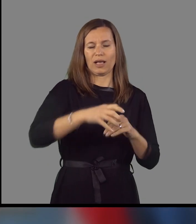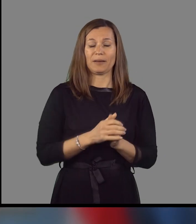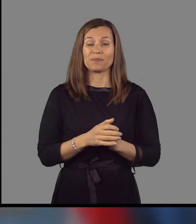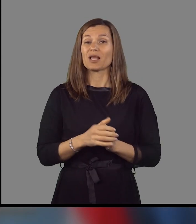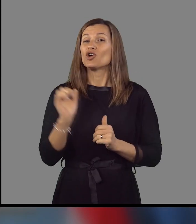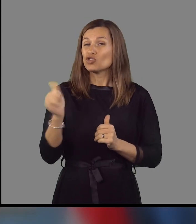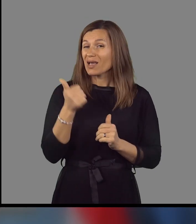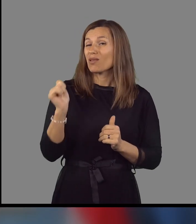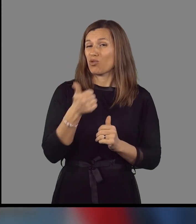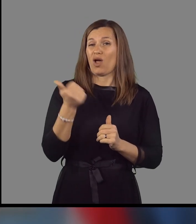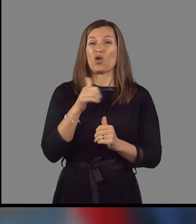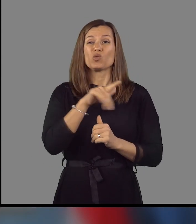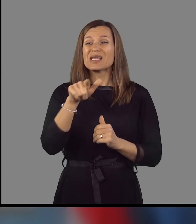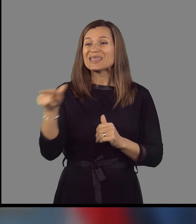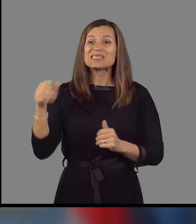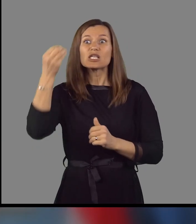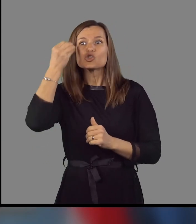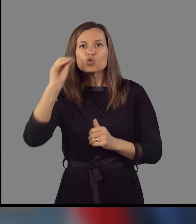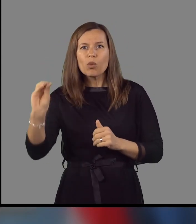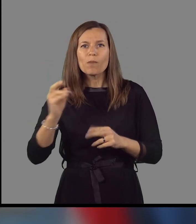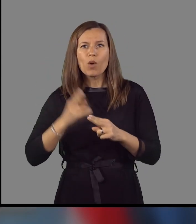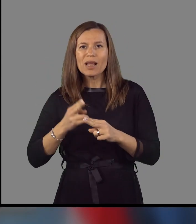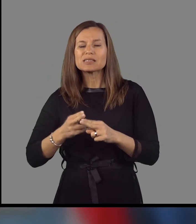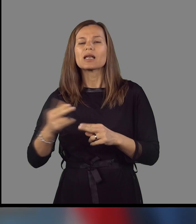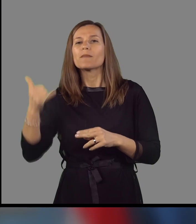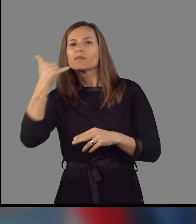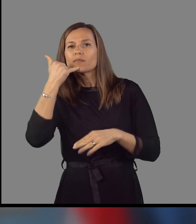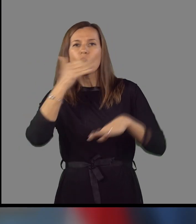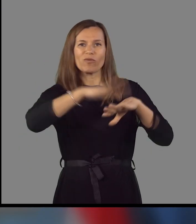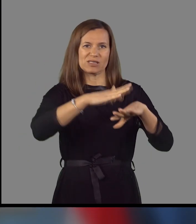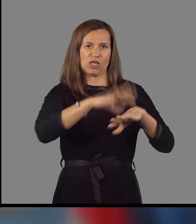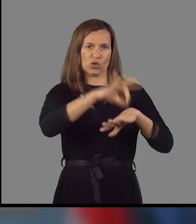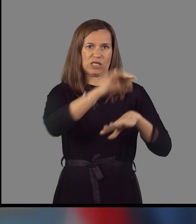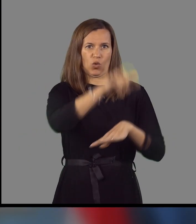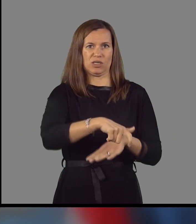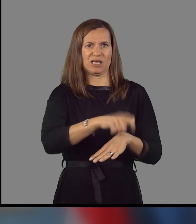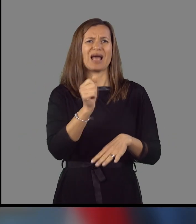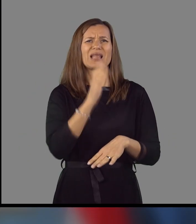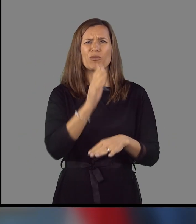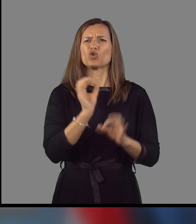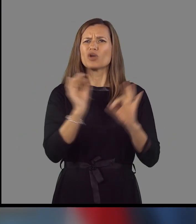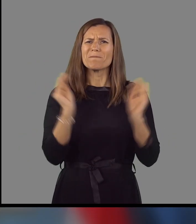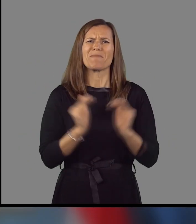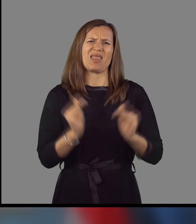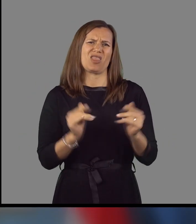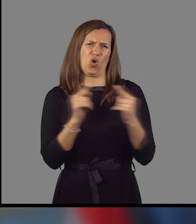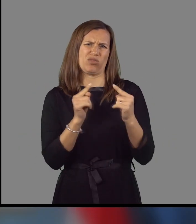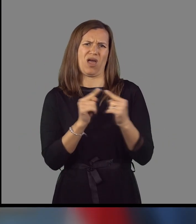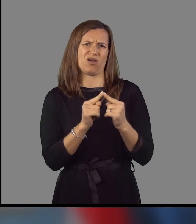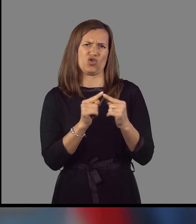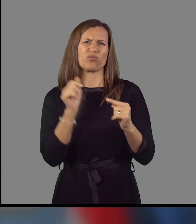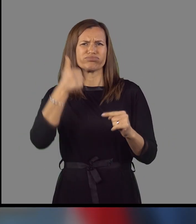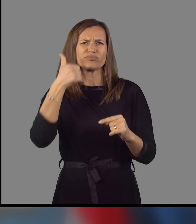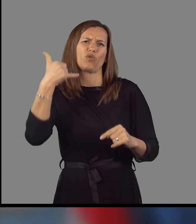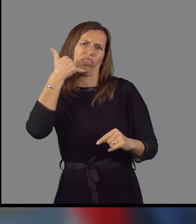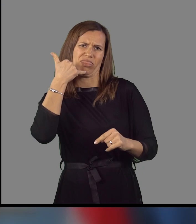z sumom na bolezen po telefonu o tem obvestijo zdravnika, zato da bo čim manj kontaktov, zato da bo taka